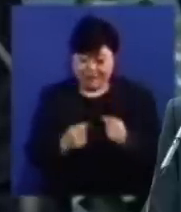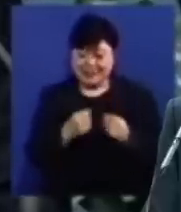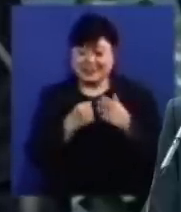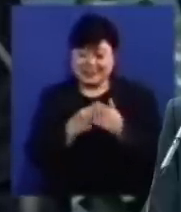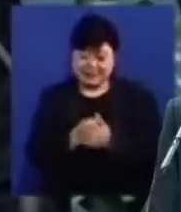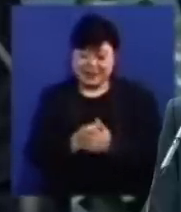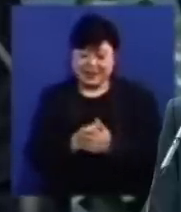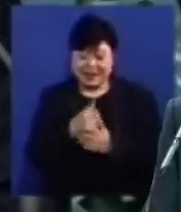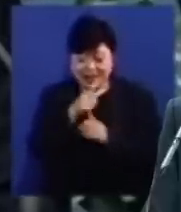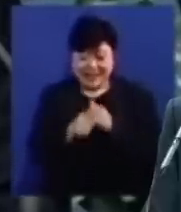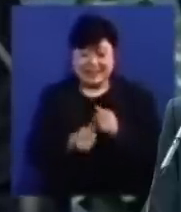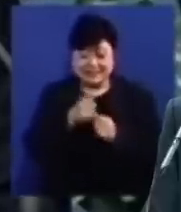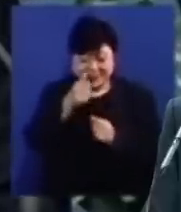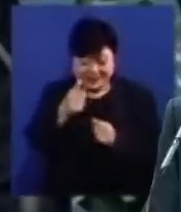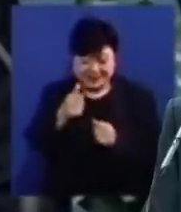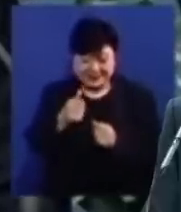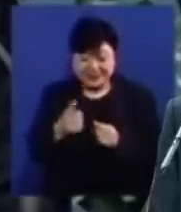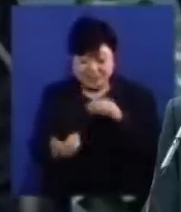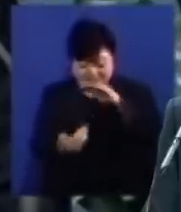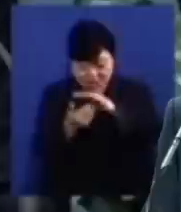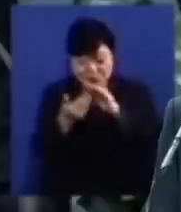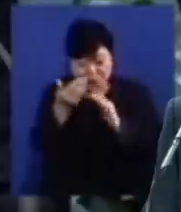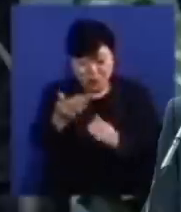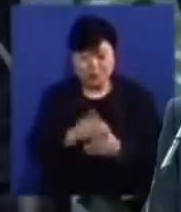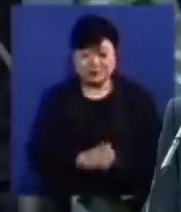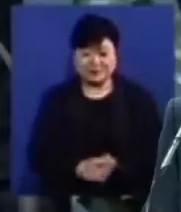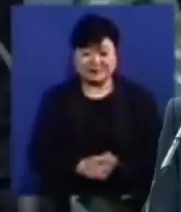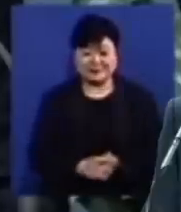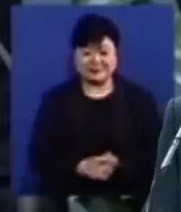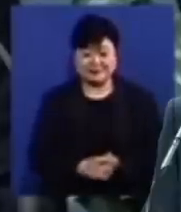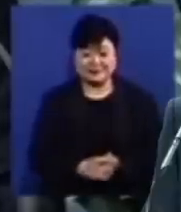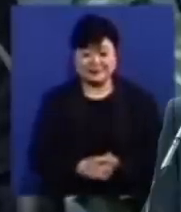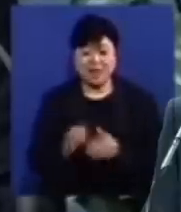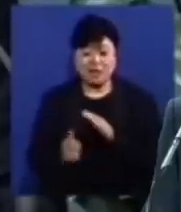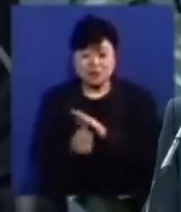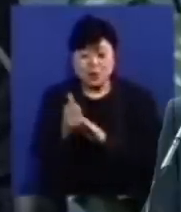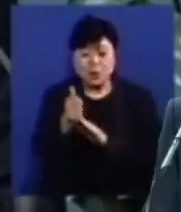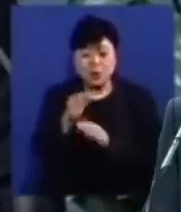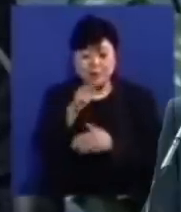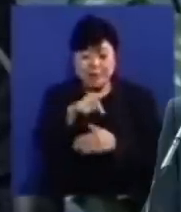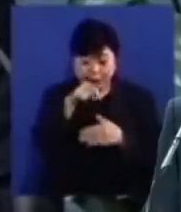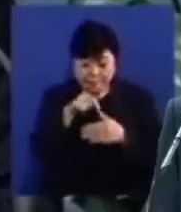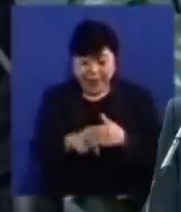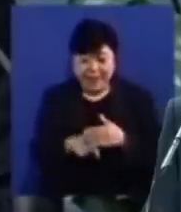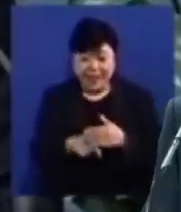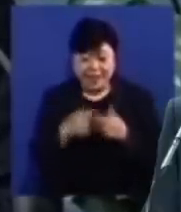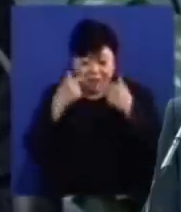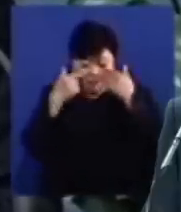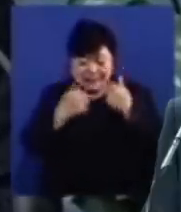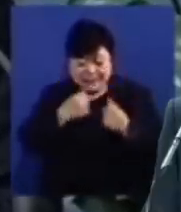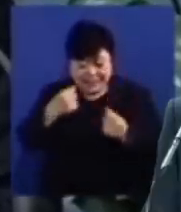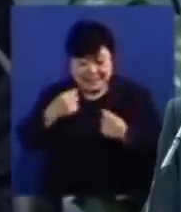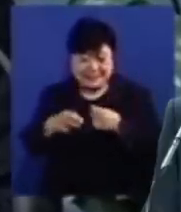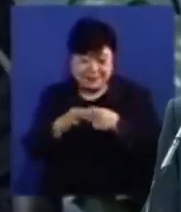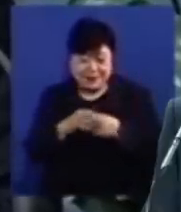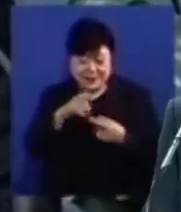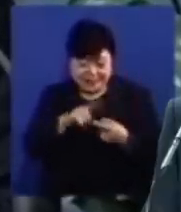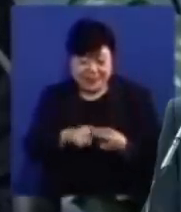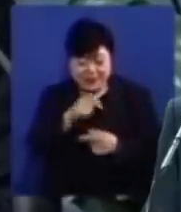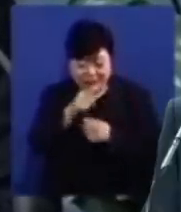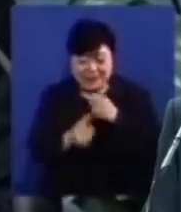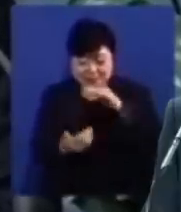때문에 하나님이 이루어주시는 것입니다. 소원을 여러분 마음속에 확실히 가지면 그대로